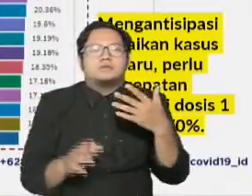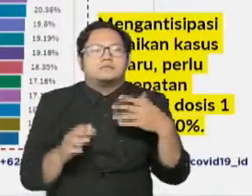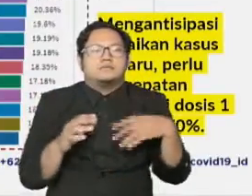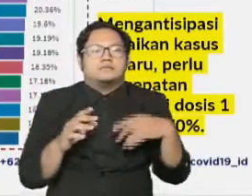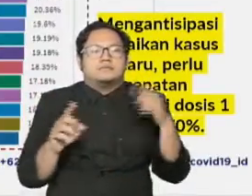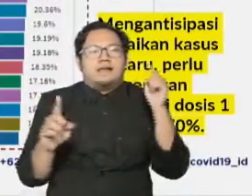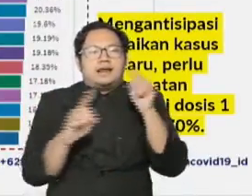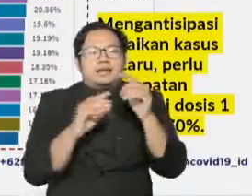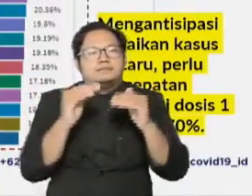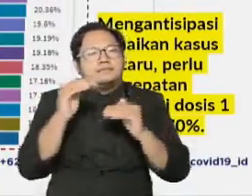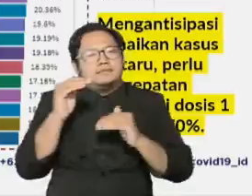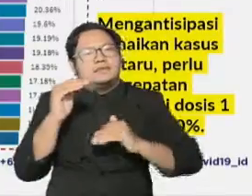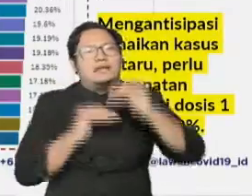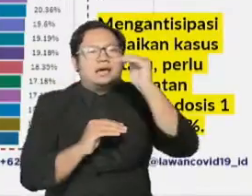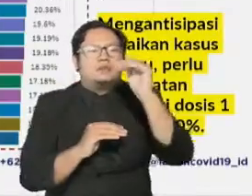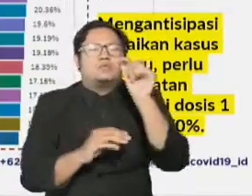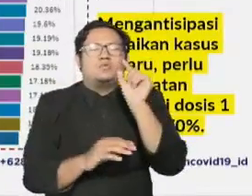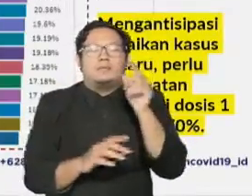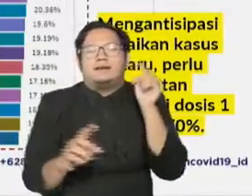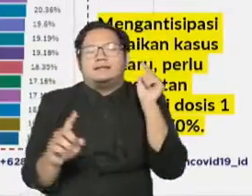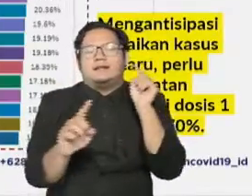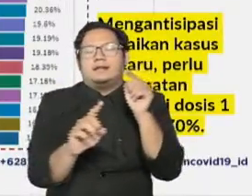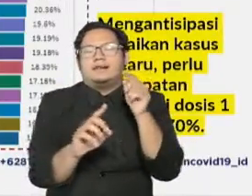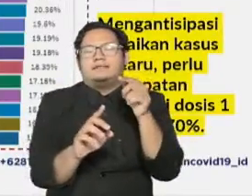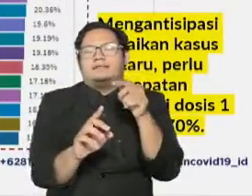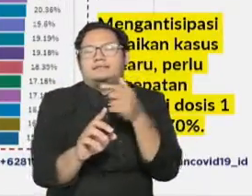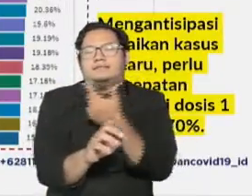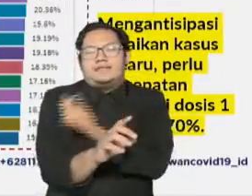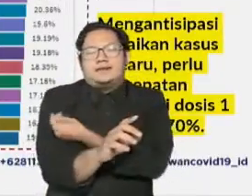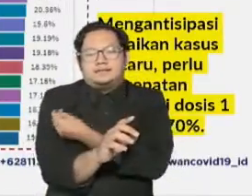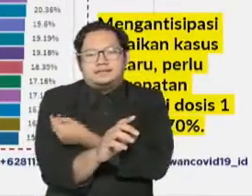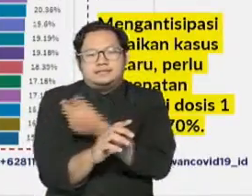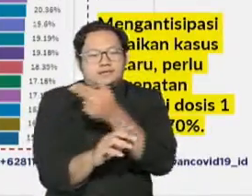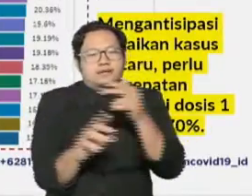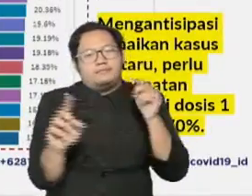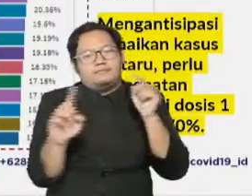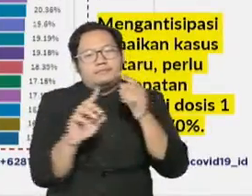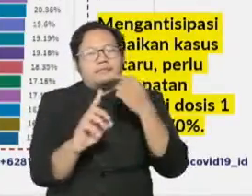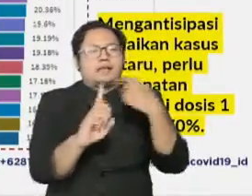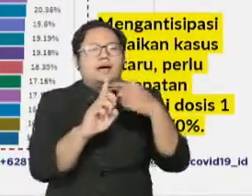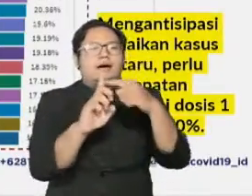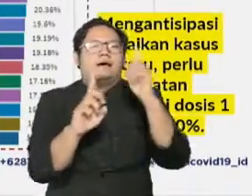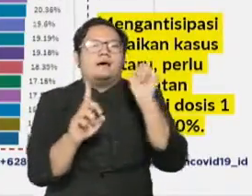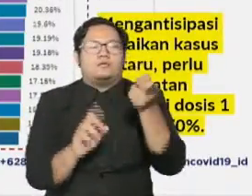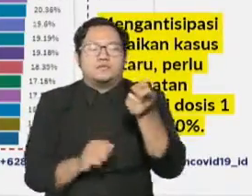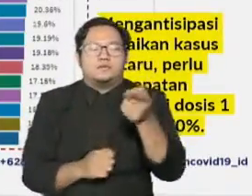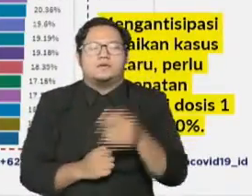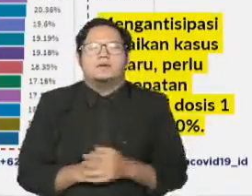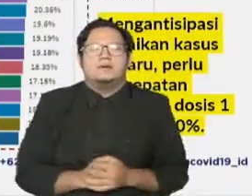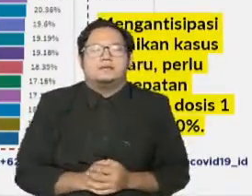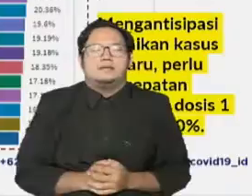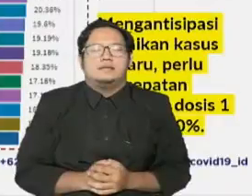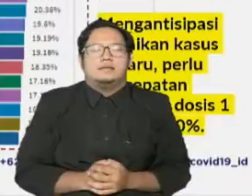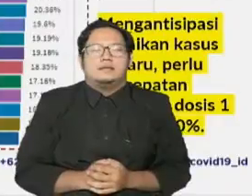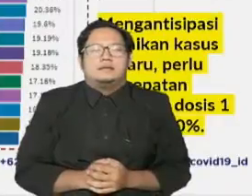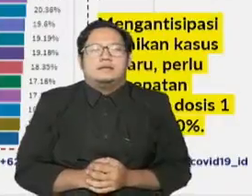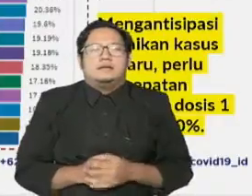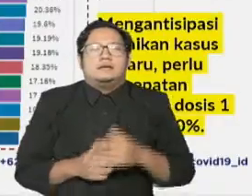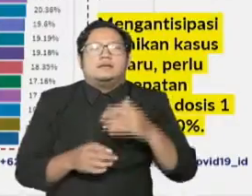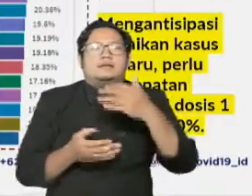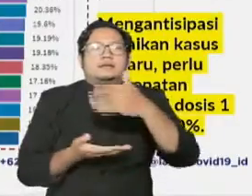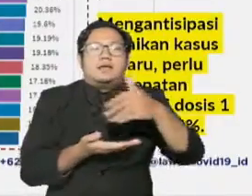terhadap target sasaran vaksinasi di Indonesia Hai berdasarkan data dari KPPN